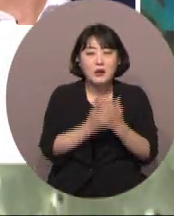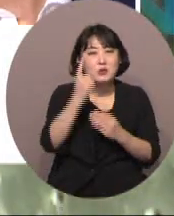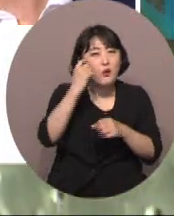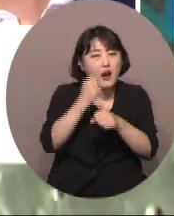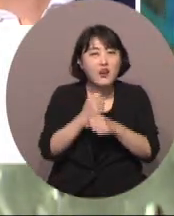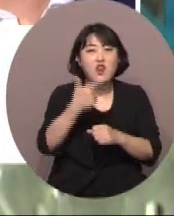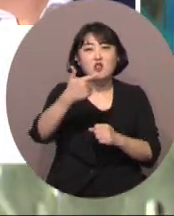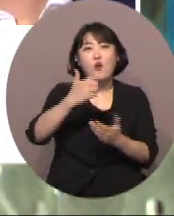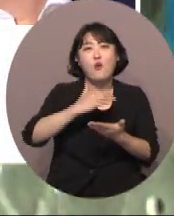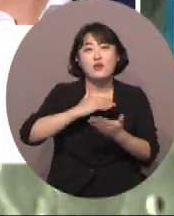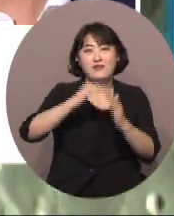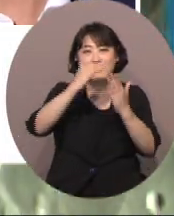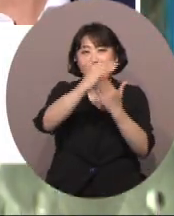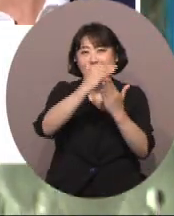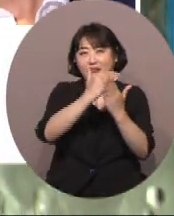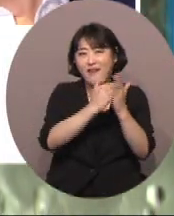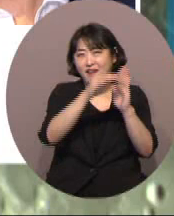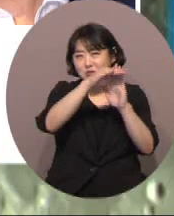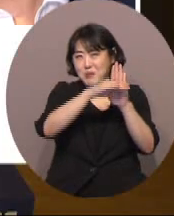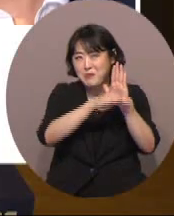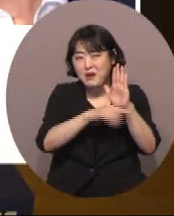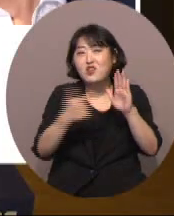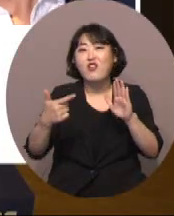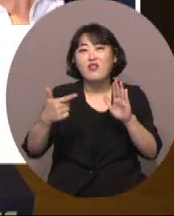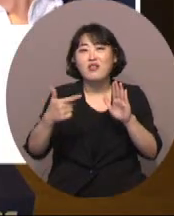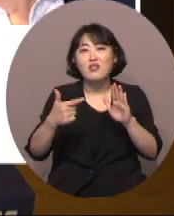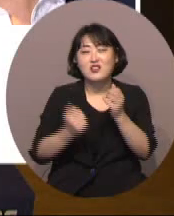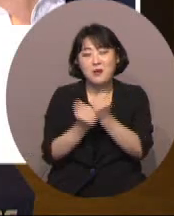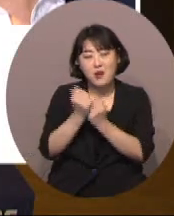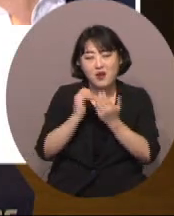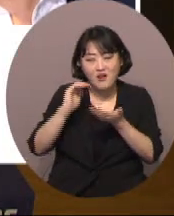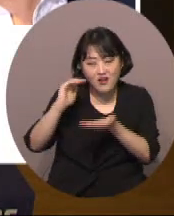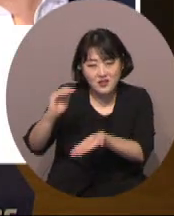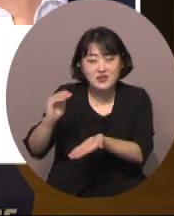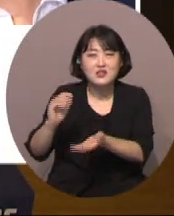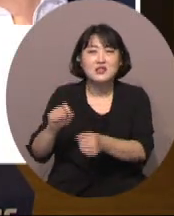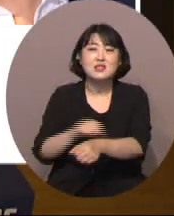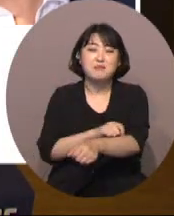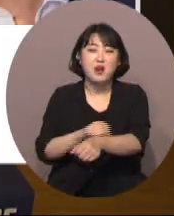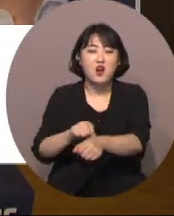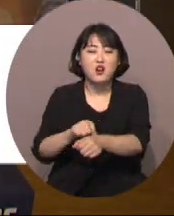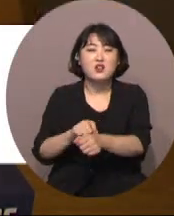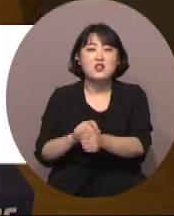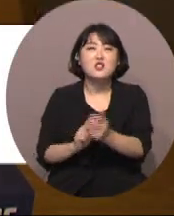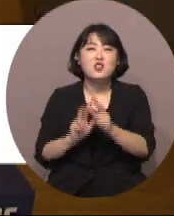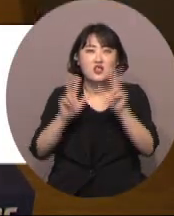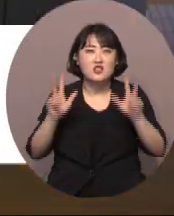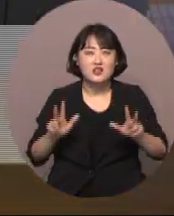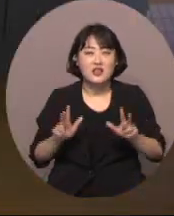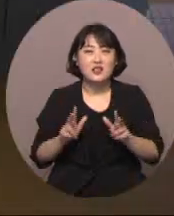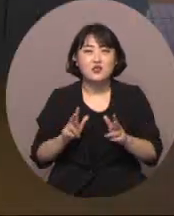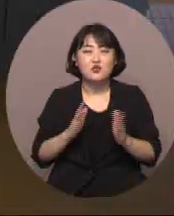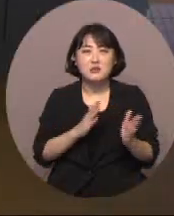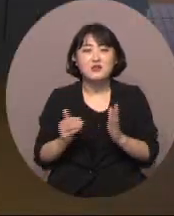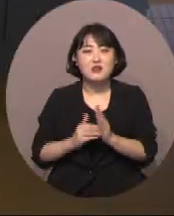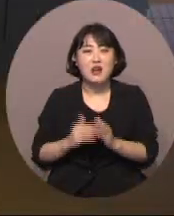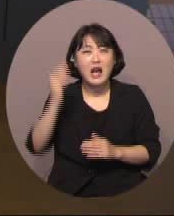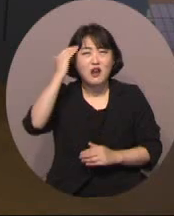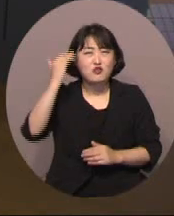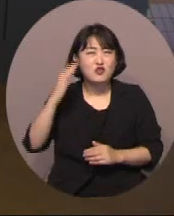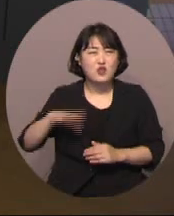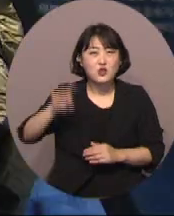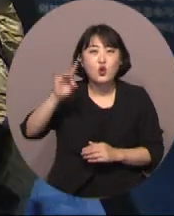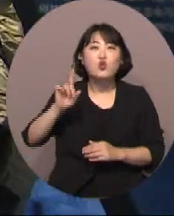대해서 국민들에게 알리고 계기를 마련하기 위한 측면에서 특별전을 전시했습니다. 대한민국